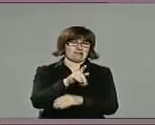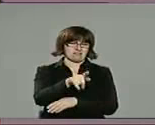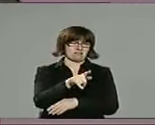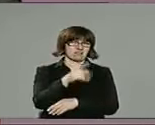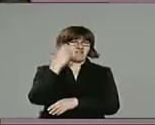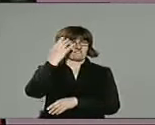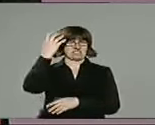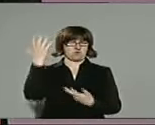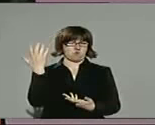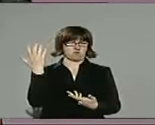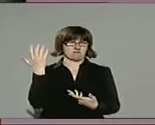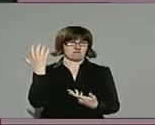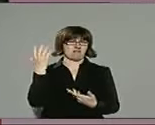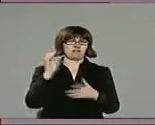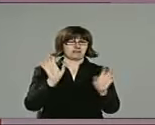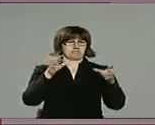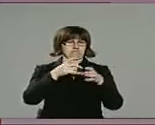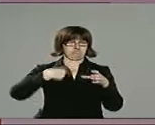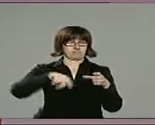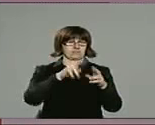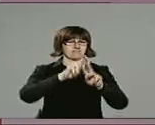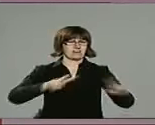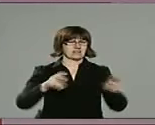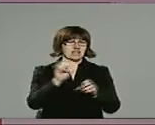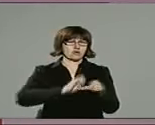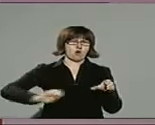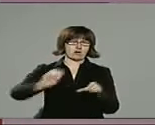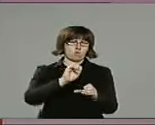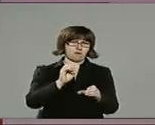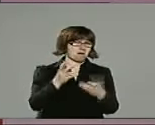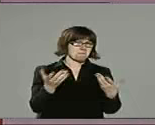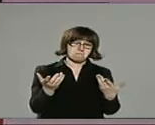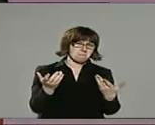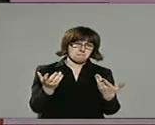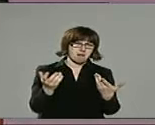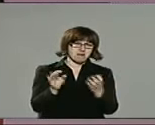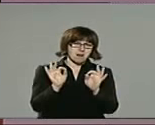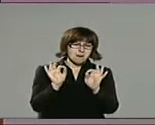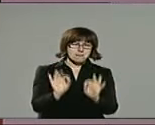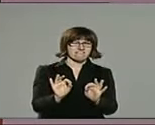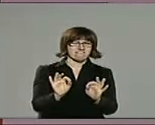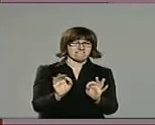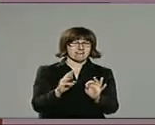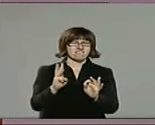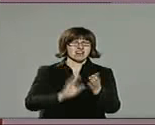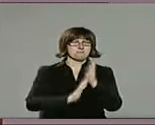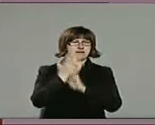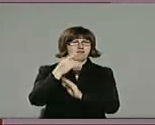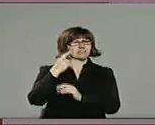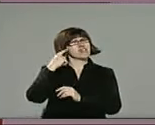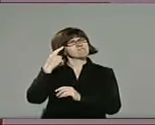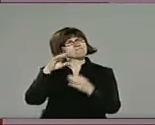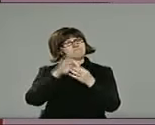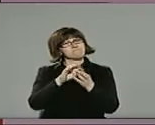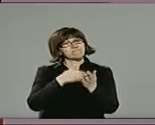seine Vision eines geeinten und friedlichen Europa als dafür. Doch gerade weil Willy Brandt an seiner Vision